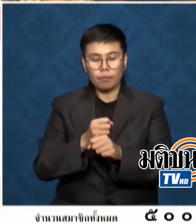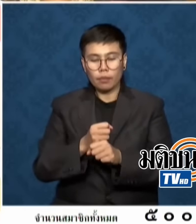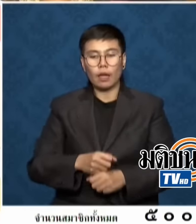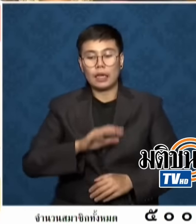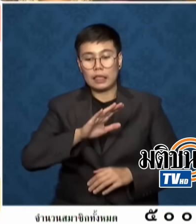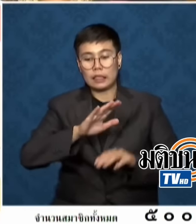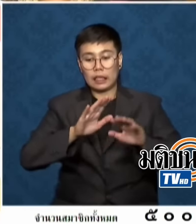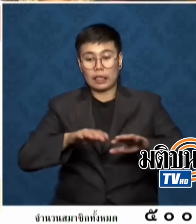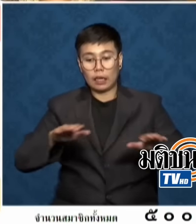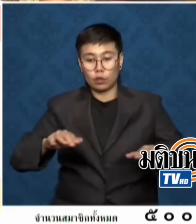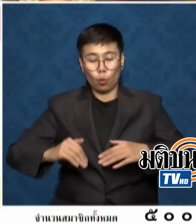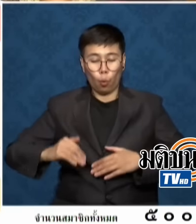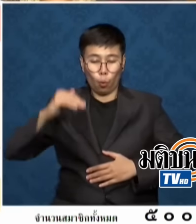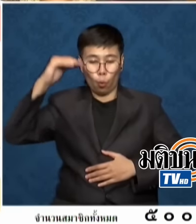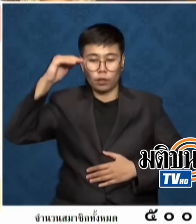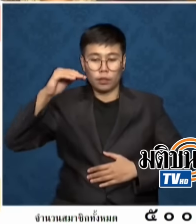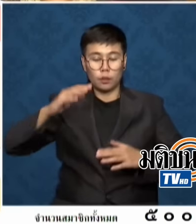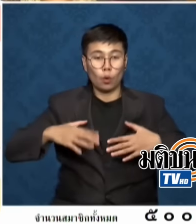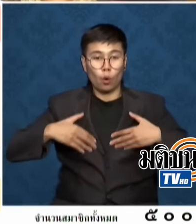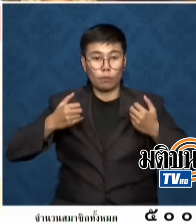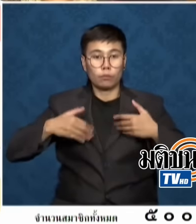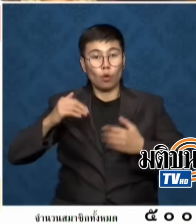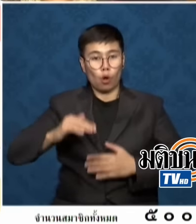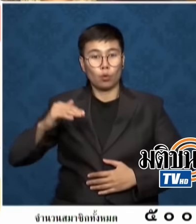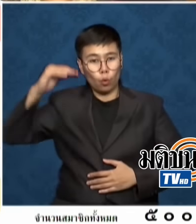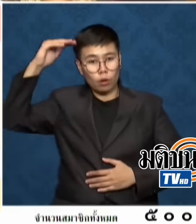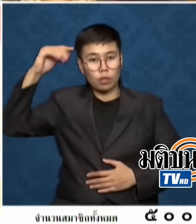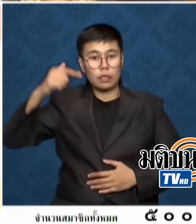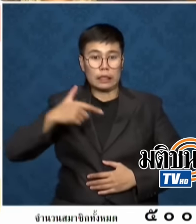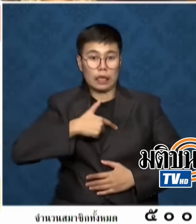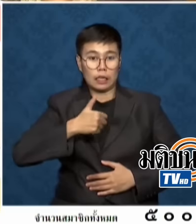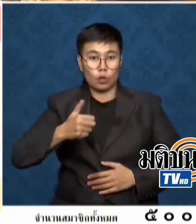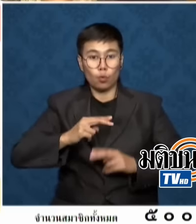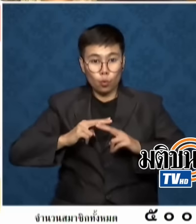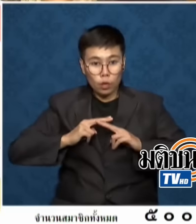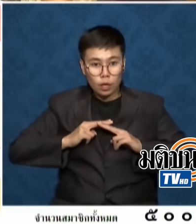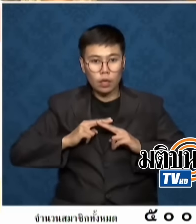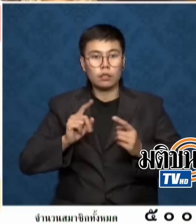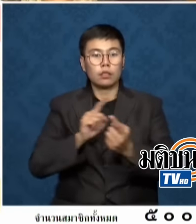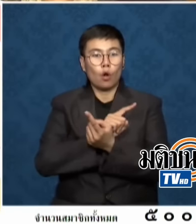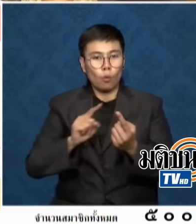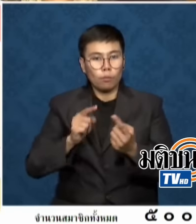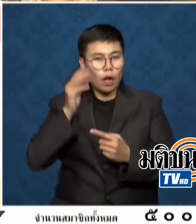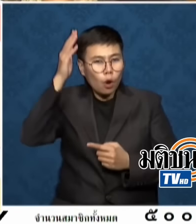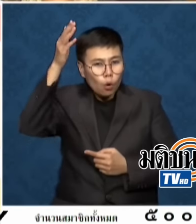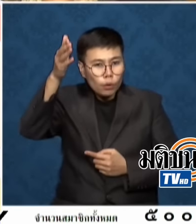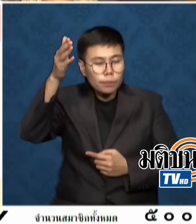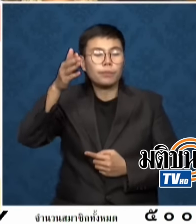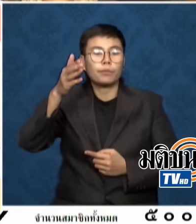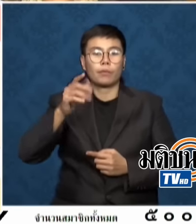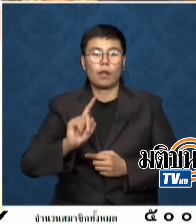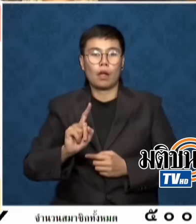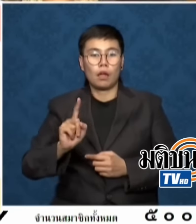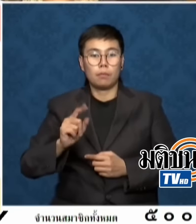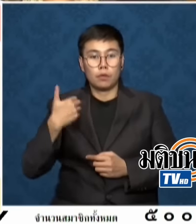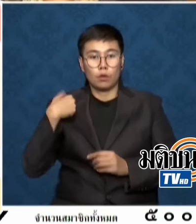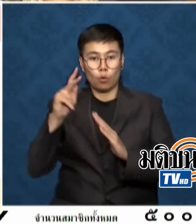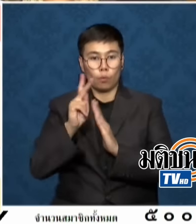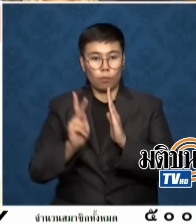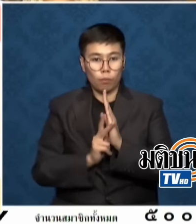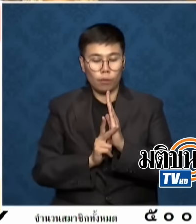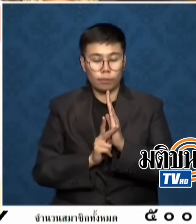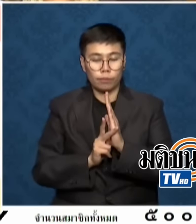ขนั้นช่วยให้เขาได้เติบโตเป็นผู้ใหญ่ที่ใจดีกับตัวเองสังคมในอนาคตการมีกฎหมายสมร